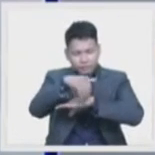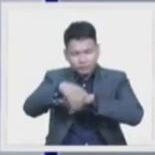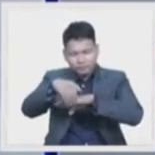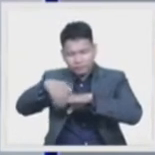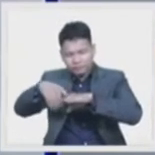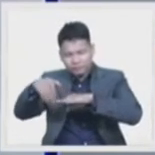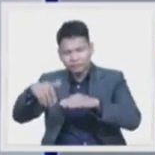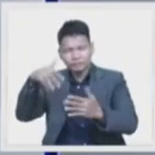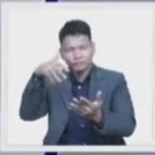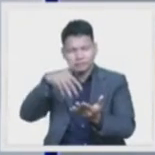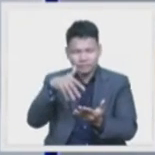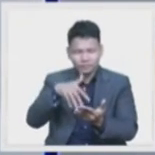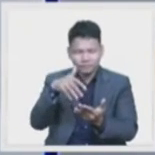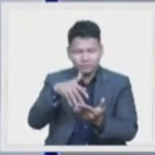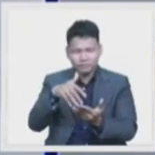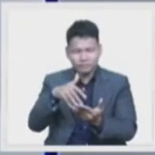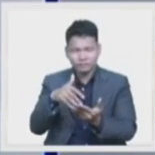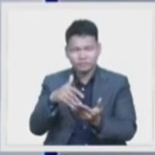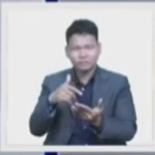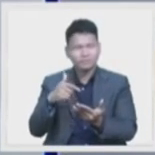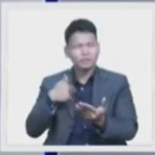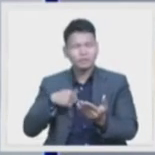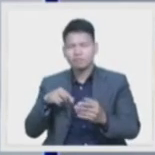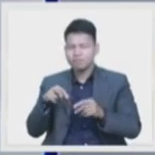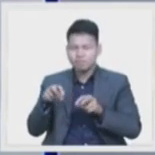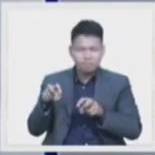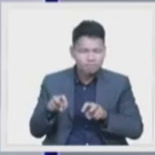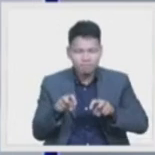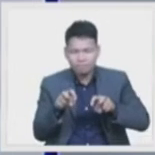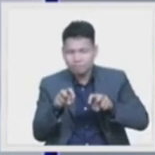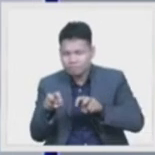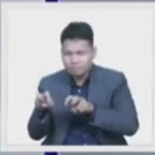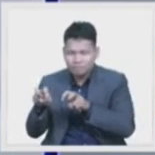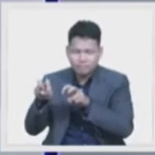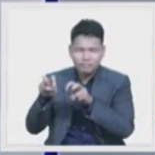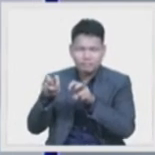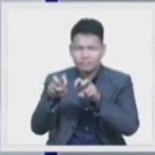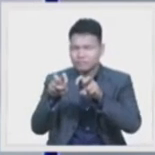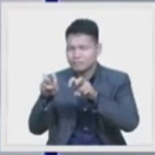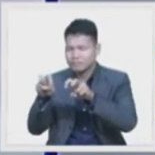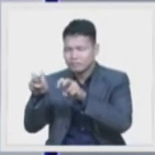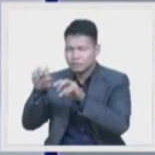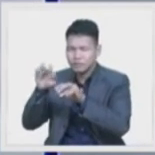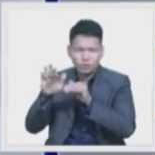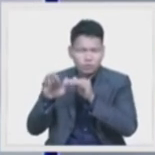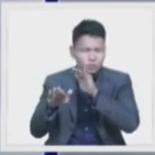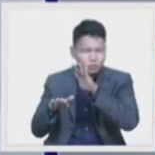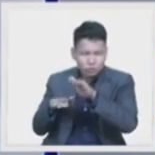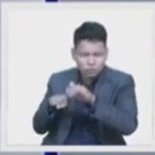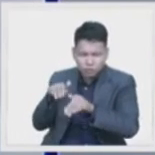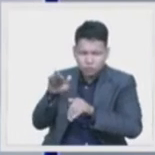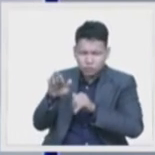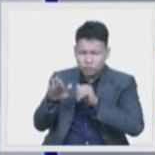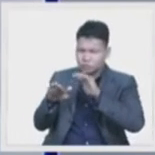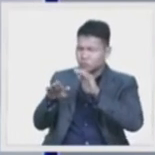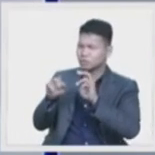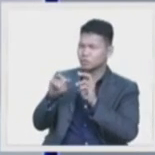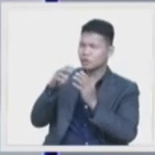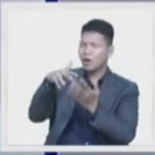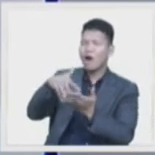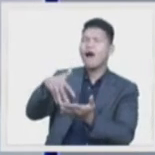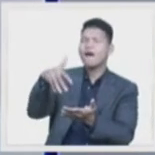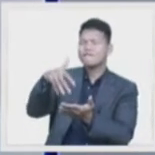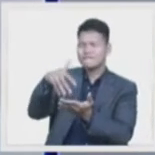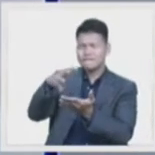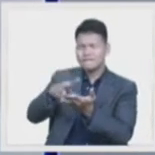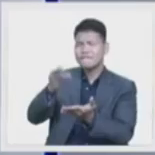nga pagtuon ug sa amo nga pagpanaw, sa amo nga paglakbay, o Dios, among natun-an